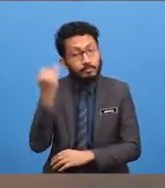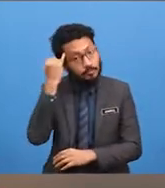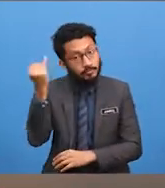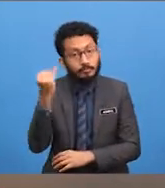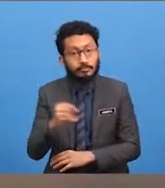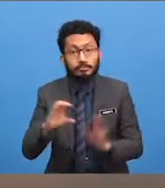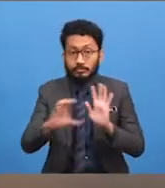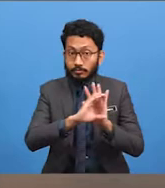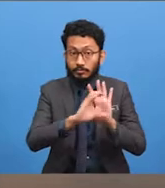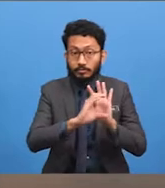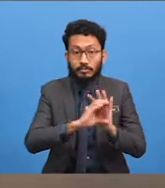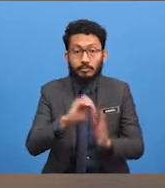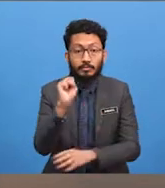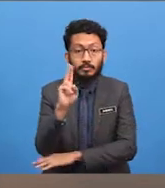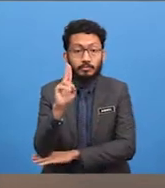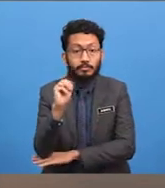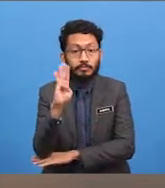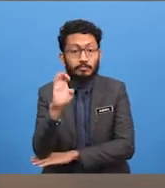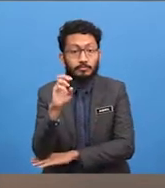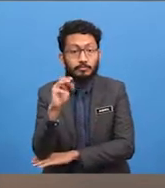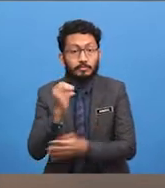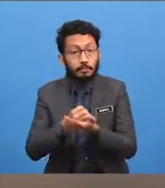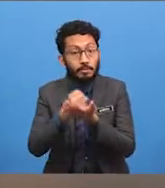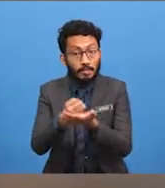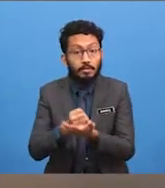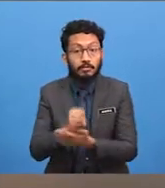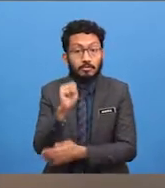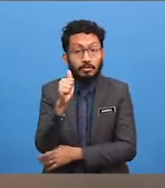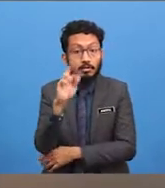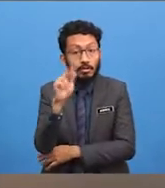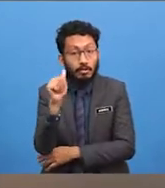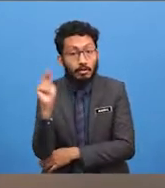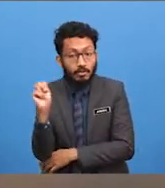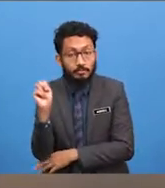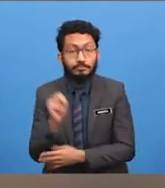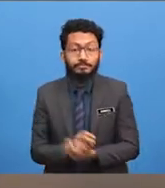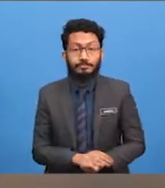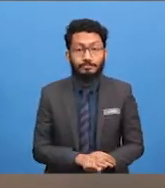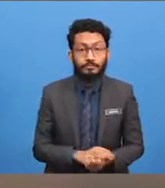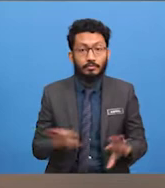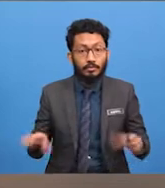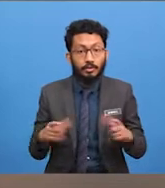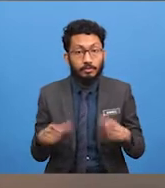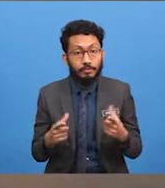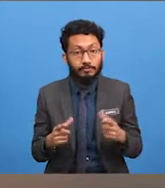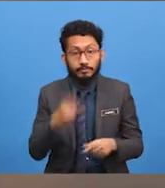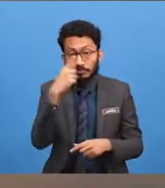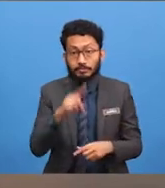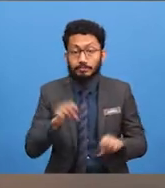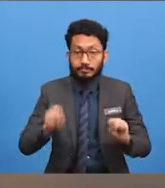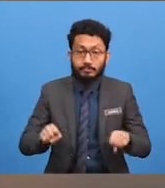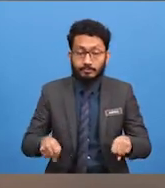dan kumpulan fokus. Melalui kaedah ini, pihak pengurusan syarikat mampu untuk menjana